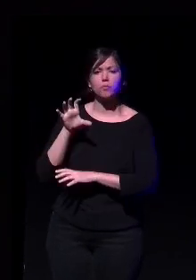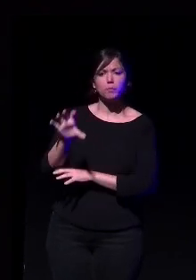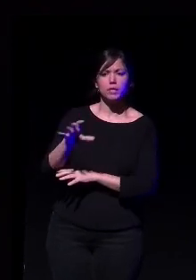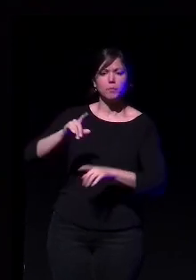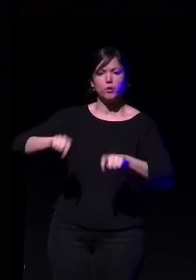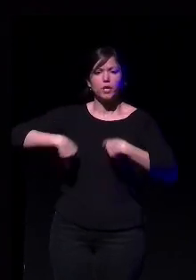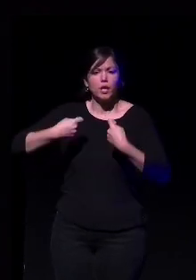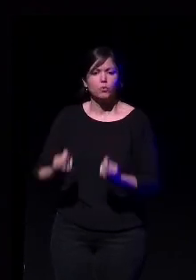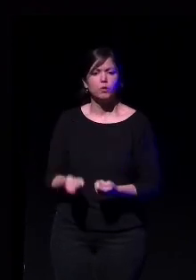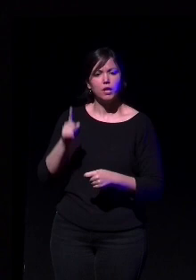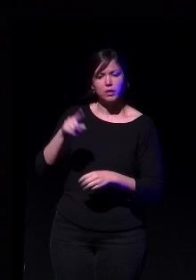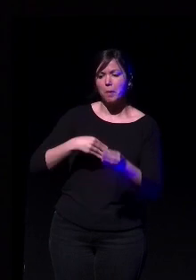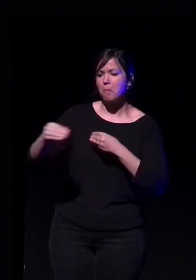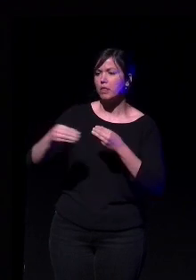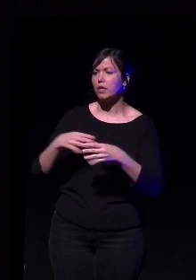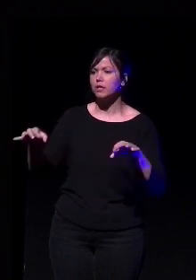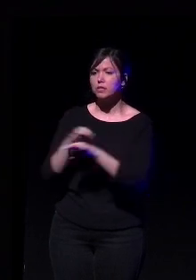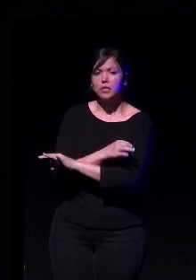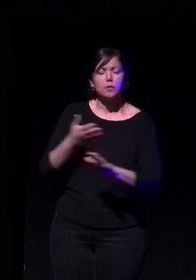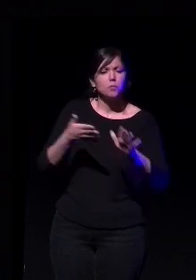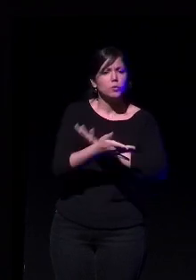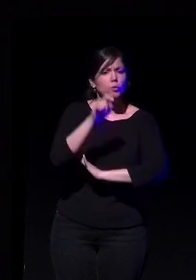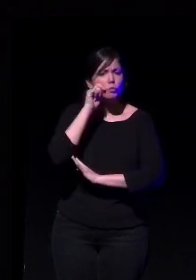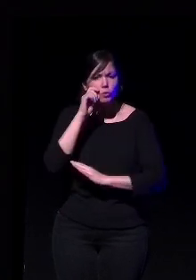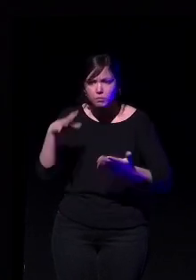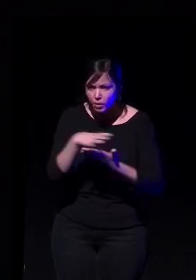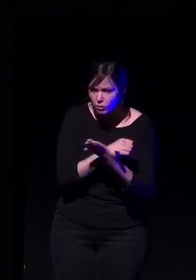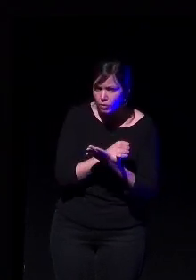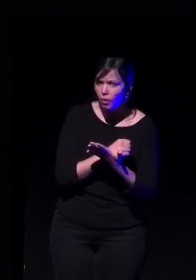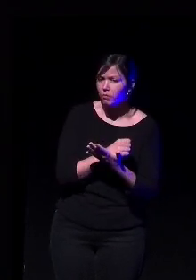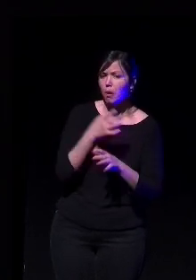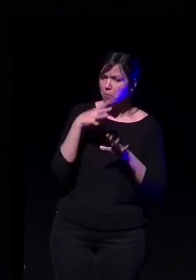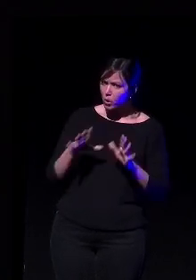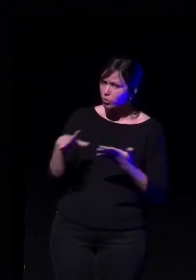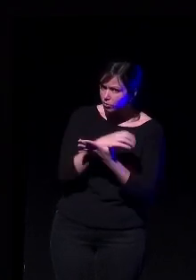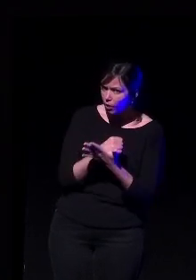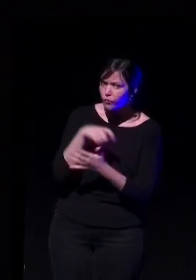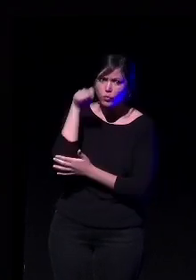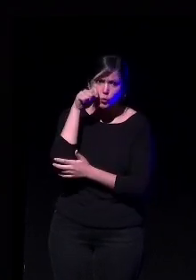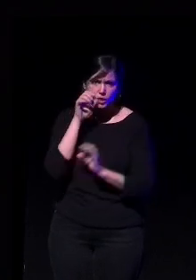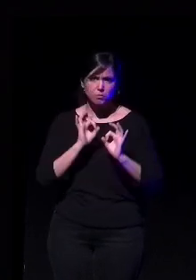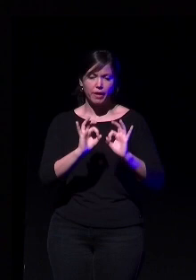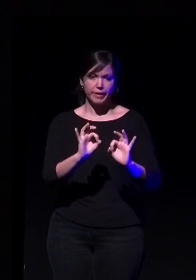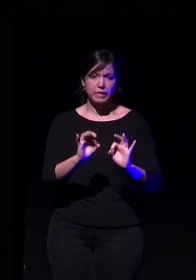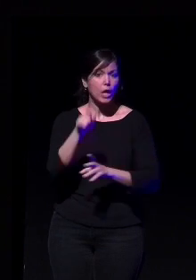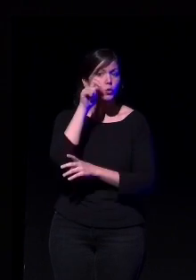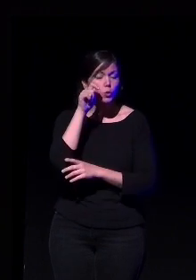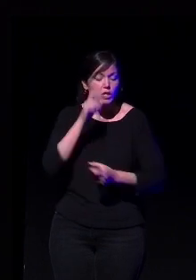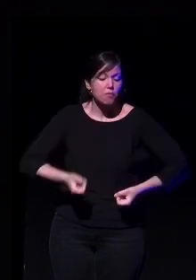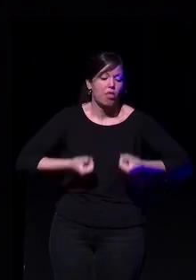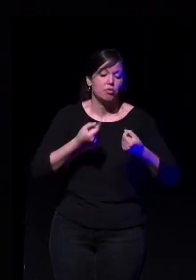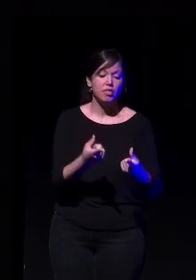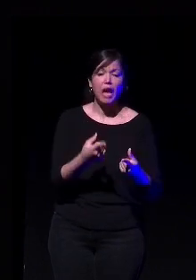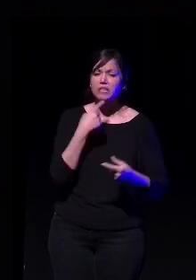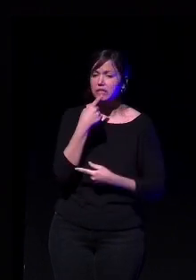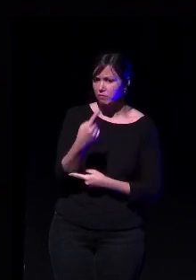natural i immaterial, perquè el turisme no ho és tot, però tot és turisme. El turisme aporta sempre, ho